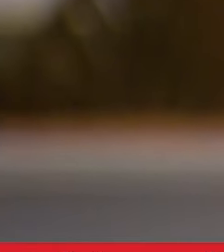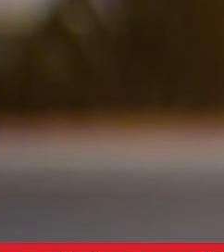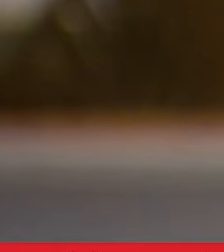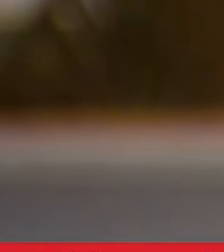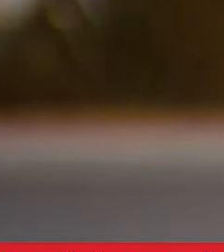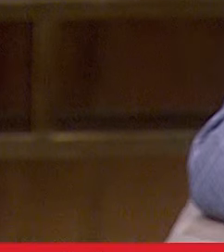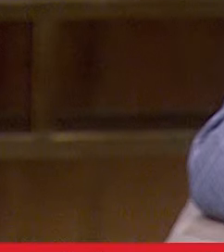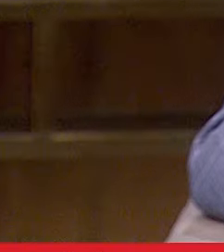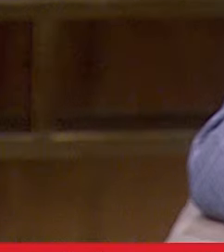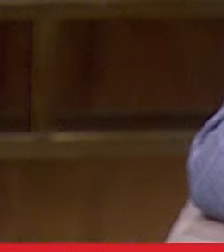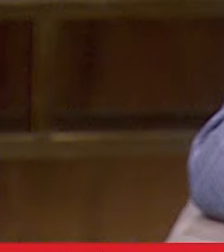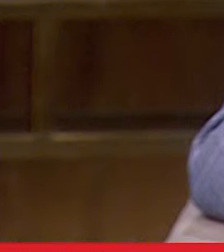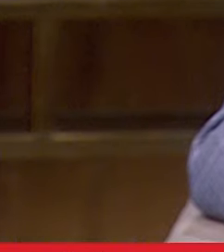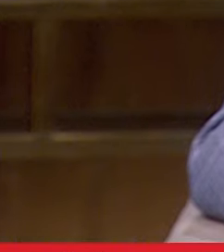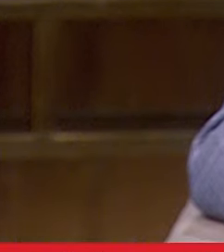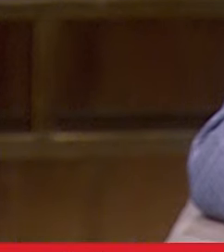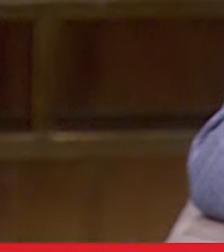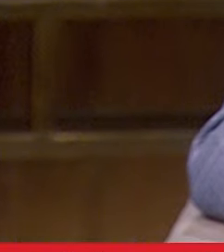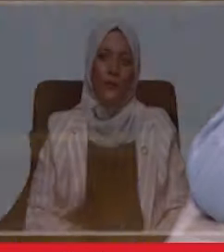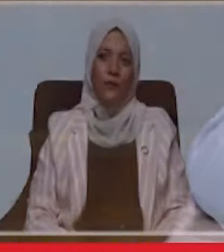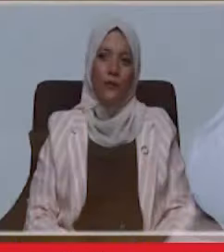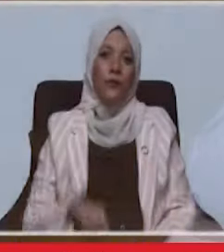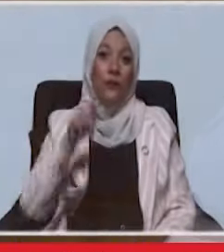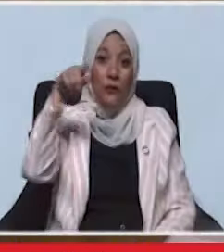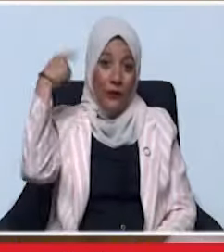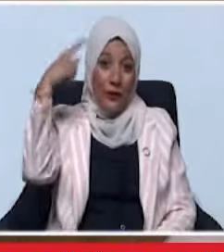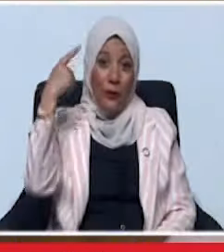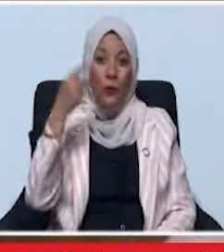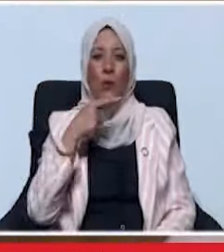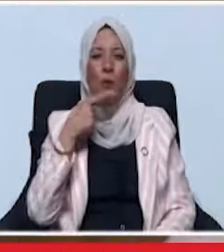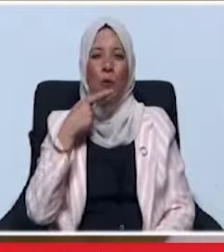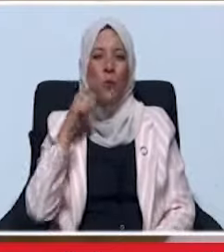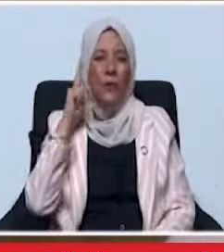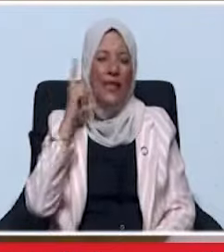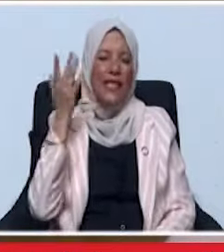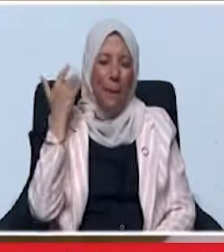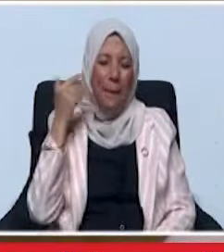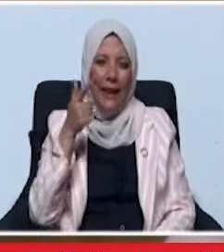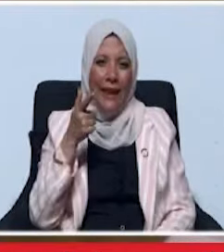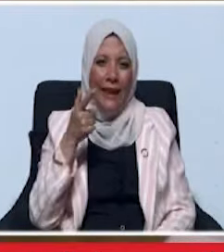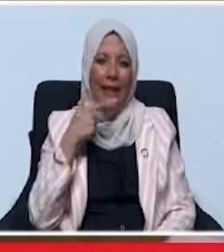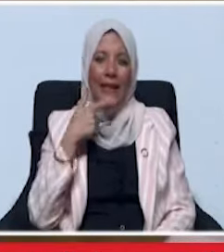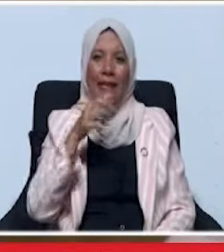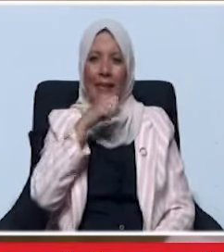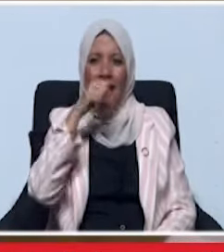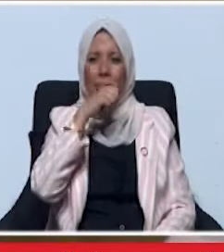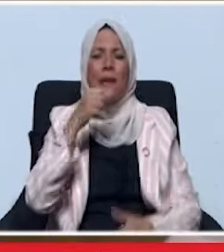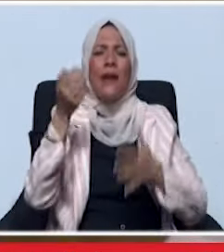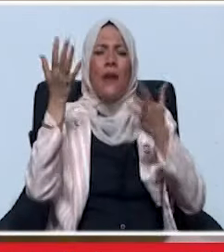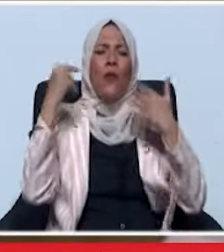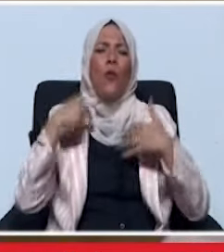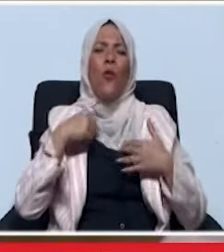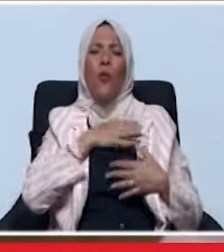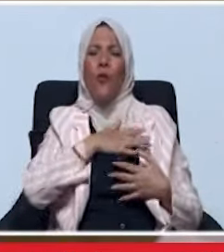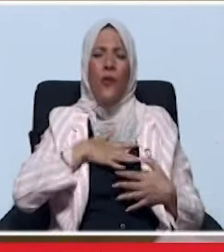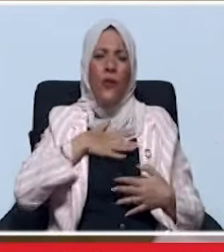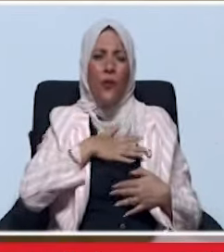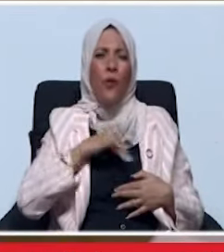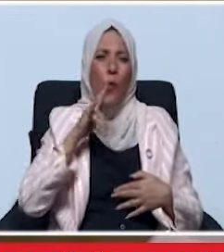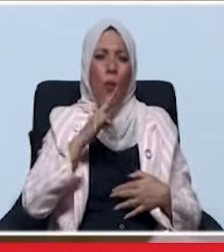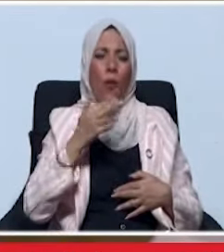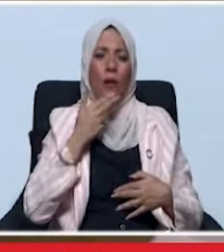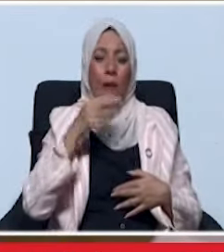جنون. فاكرين الصوت الجميل ده؟ الصوت اللي كله كده ونس وشجن وحب وود،